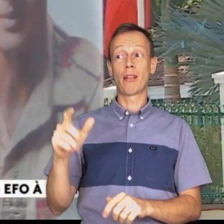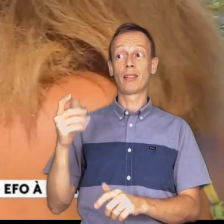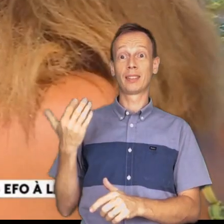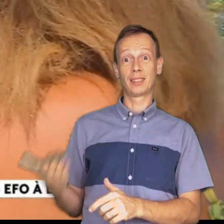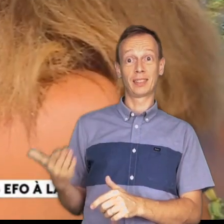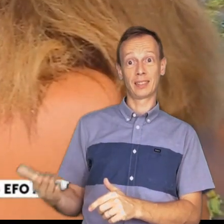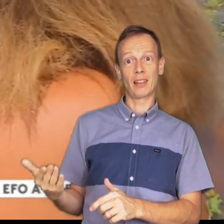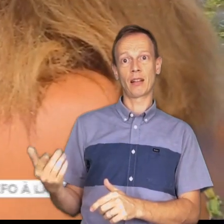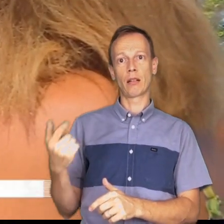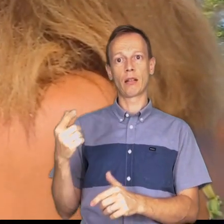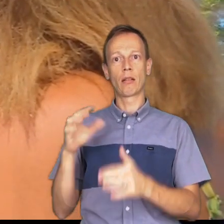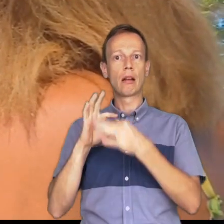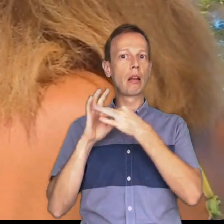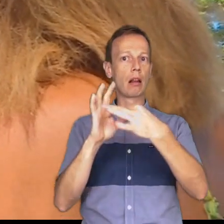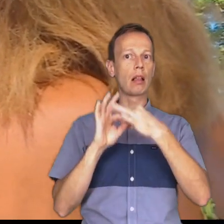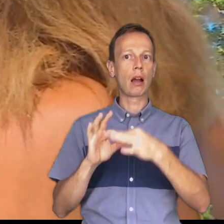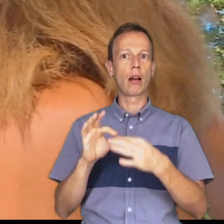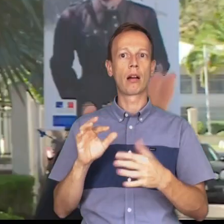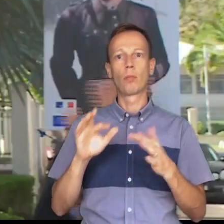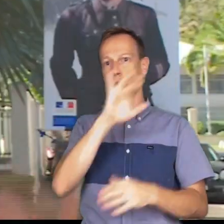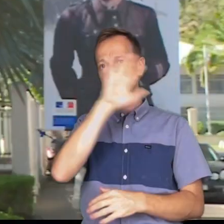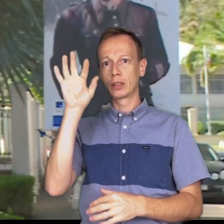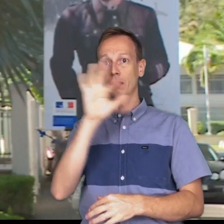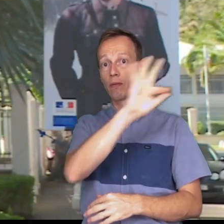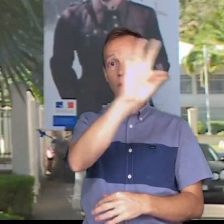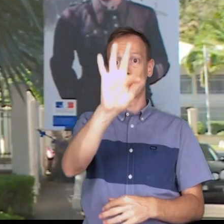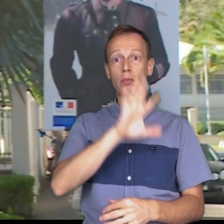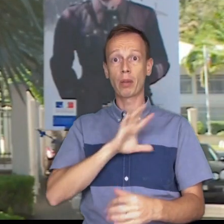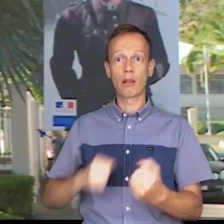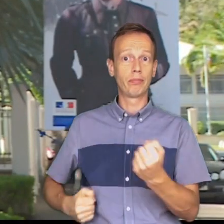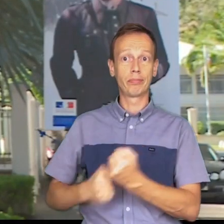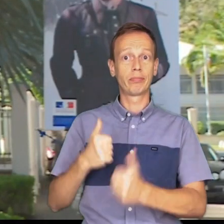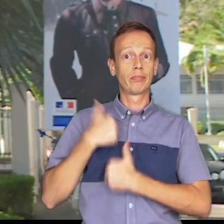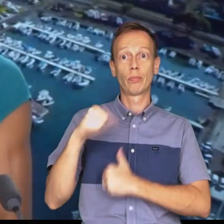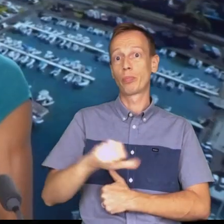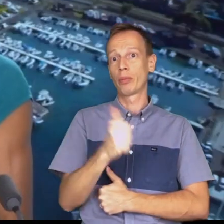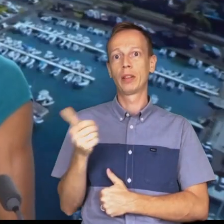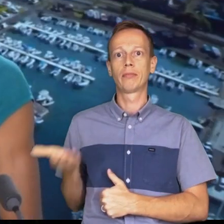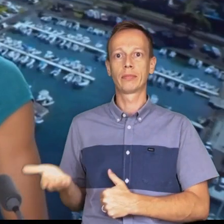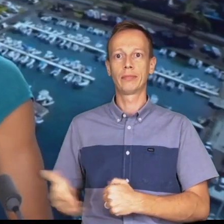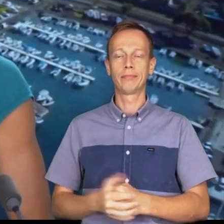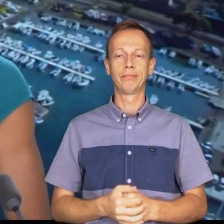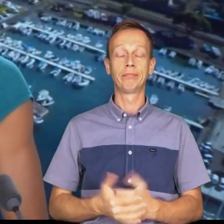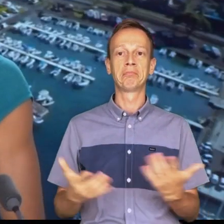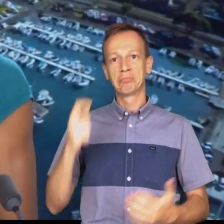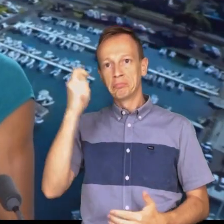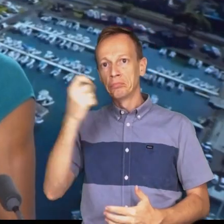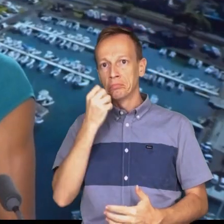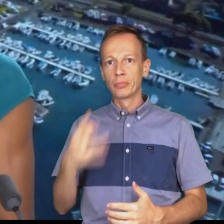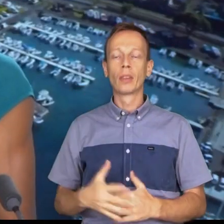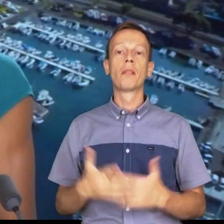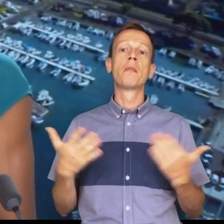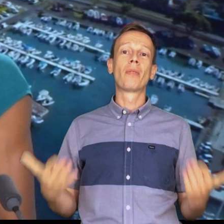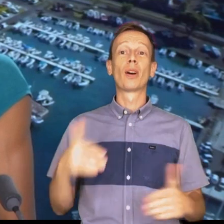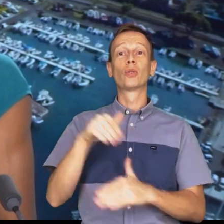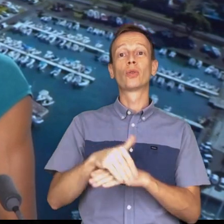fort de relation entre la France et les Polynésiens. C'est celui-là. Voilà un bel hommage. Et ce soir,